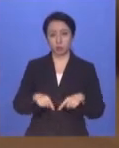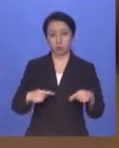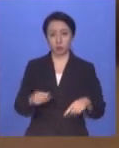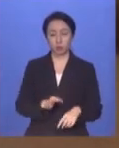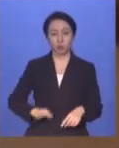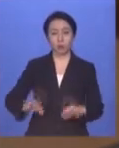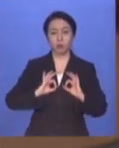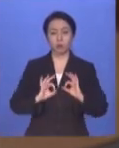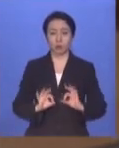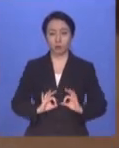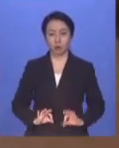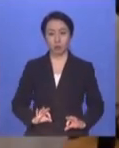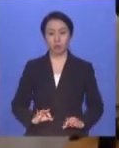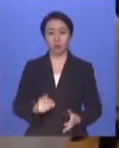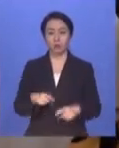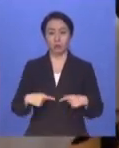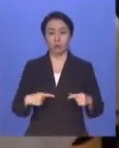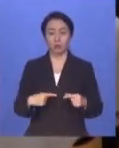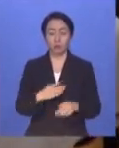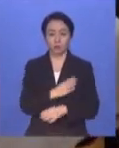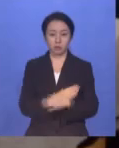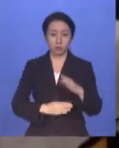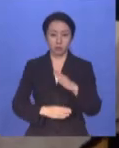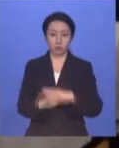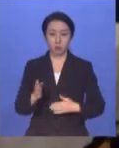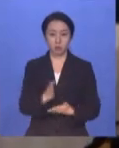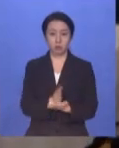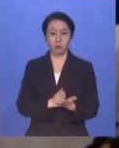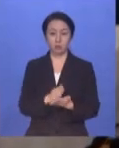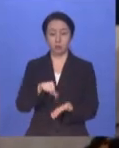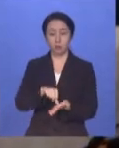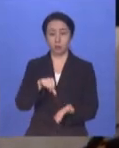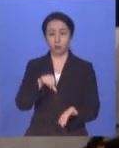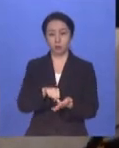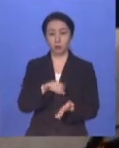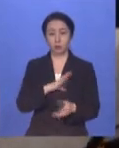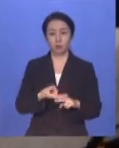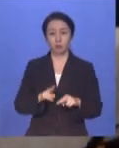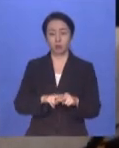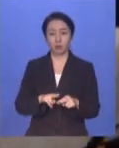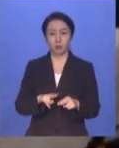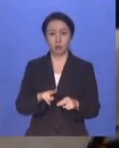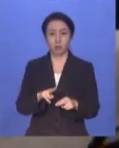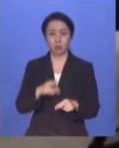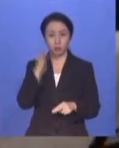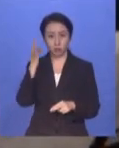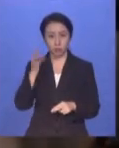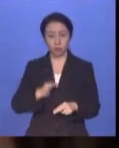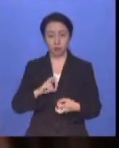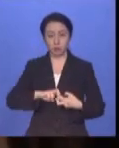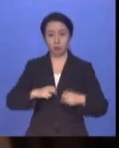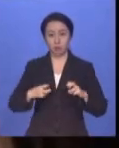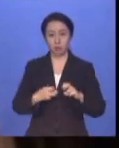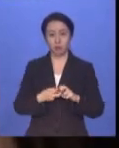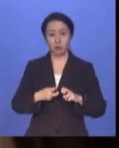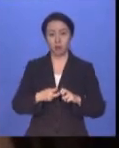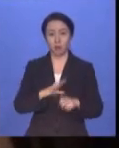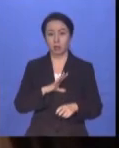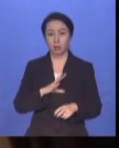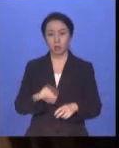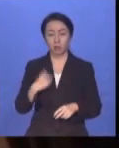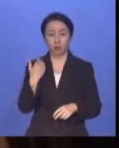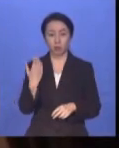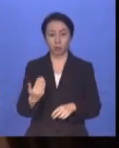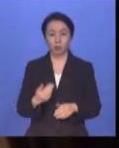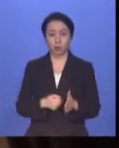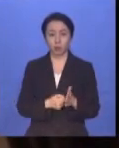облыстық прокуратураның және басқа да мүдделі тараптардың қызметкерлері қатысты. Кеңеске қатысушылар тәжірибе алмасып, проблемалық мәселелер мен